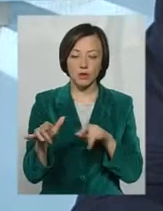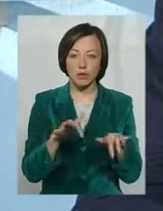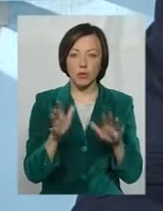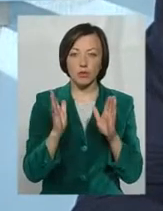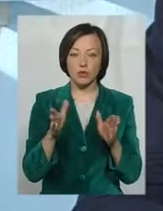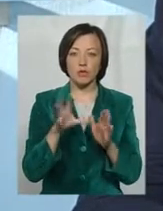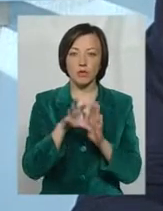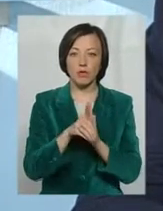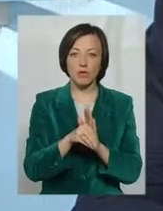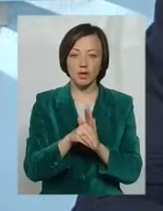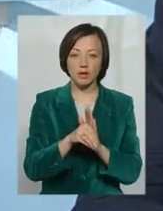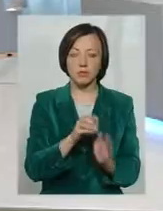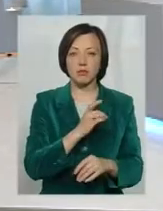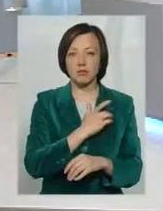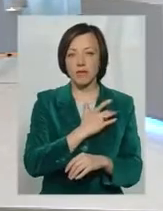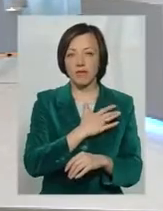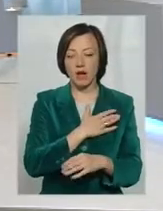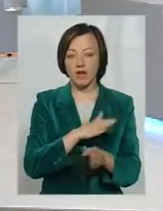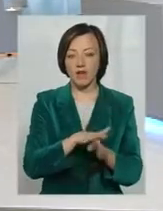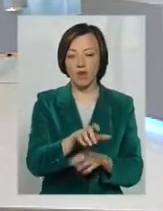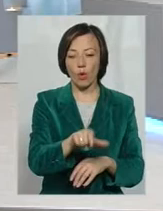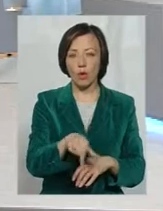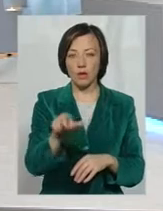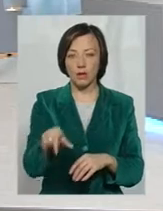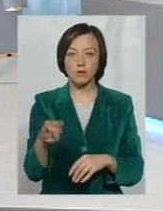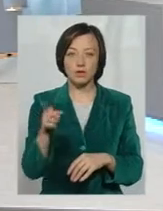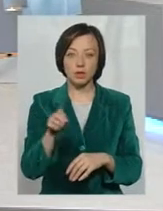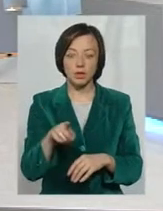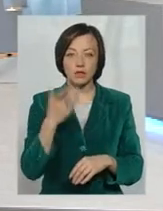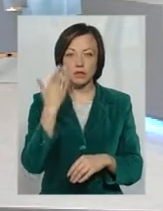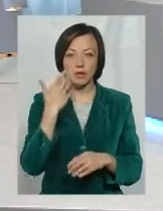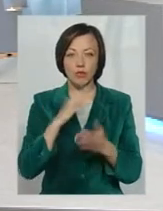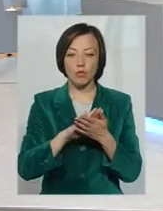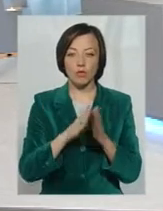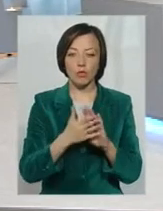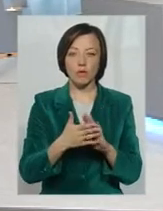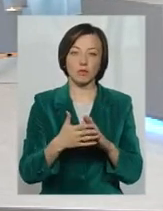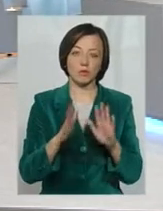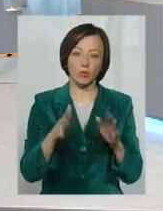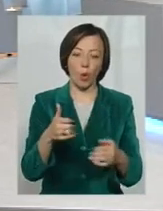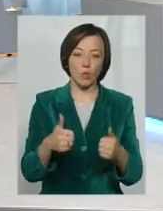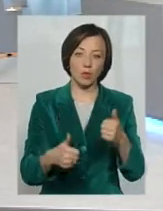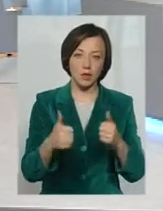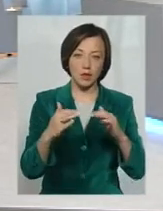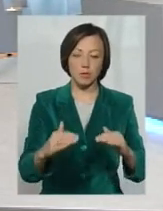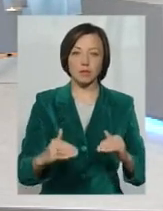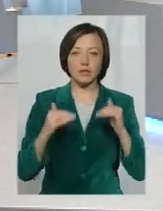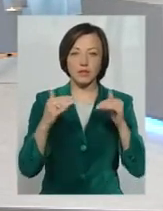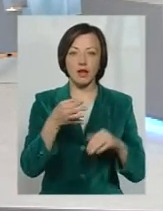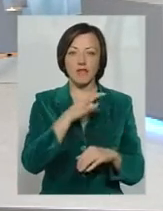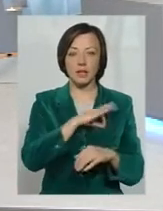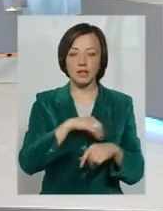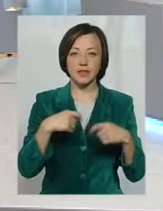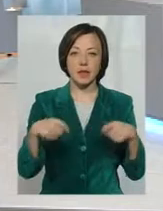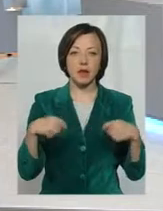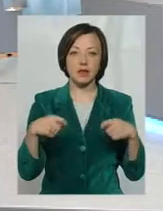впровадження приватних виконавців. Тоді, за умови існування здорової конкуренції, звичайно, буде підвищено і ефективність